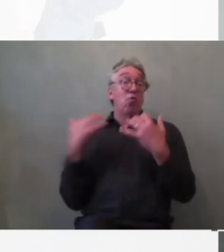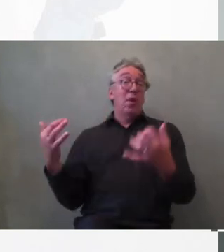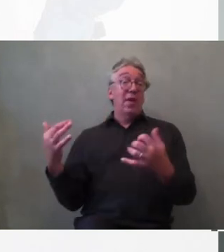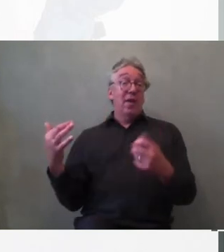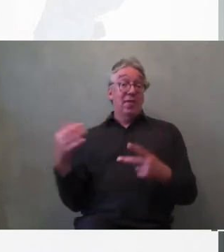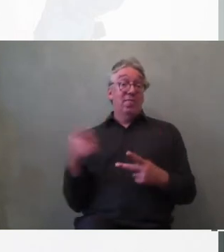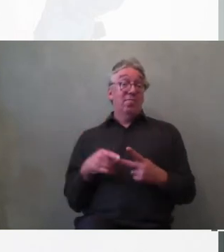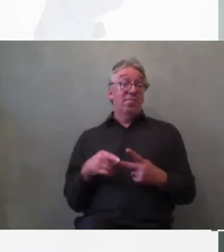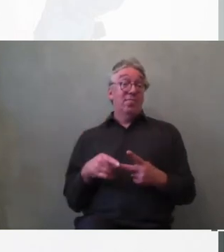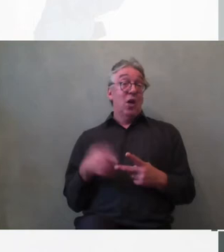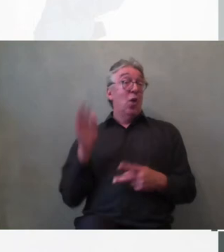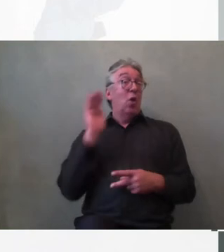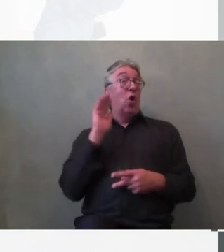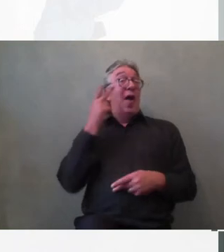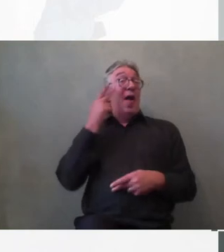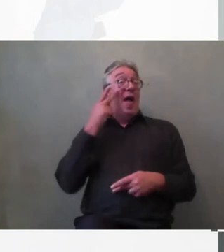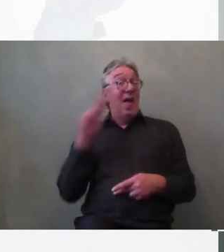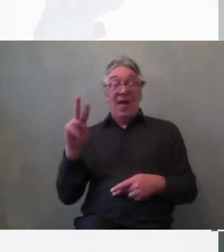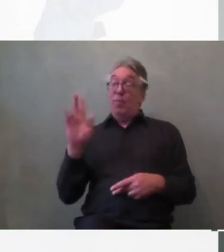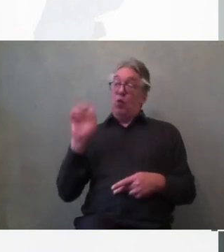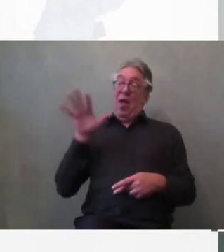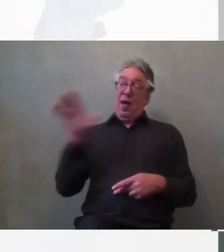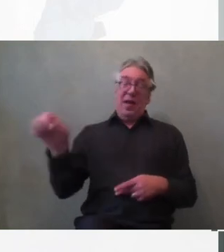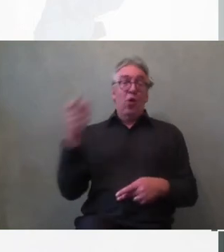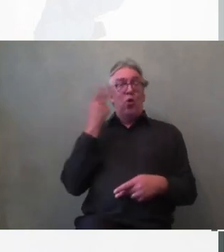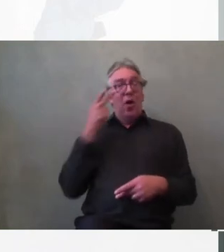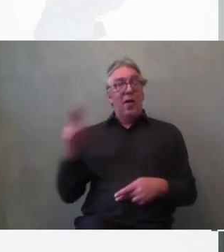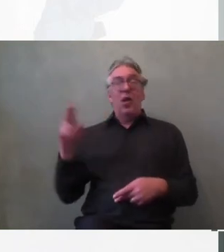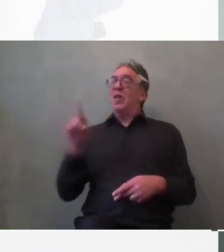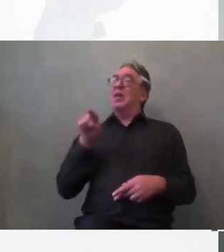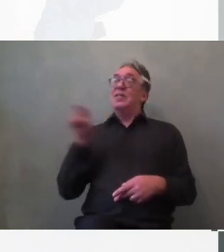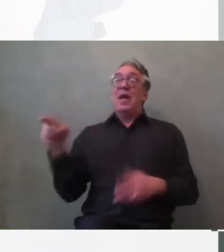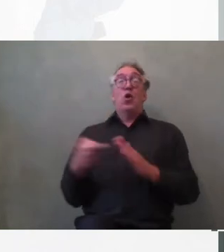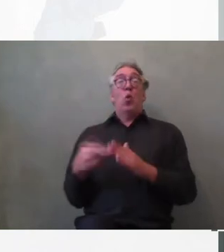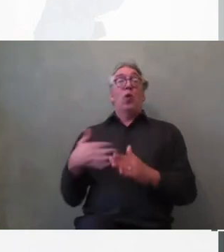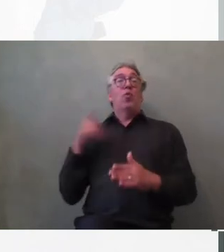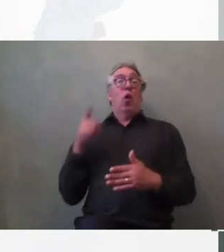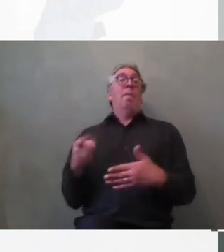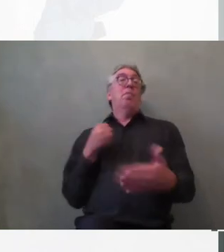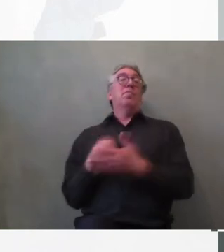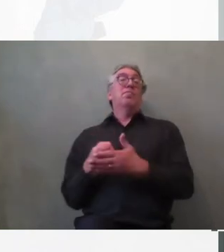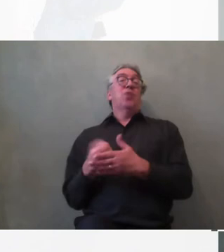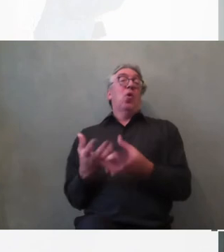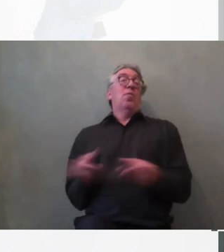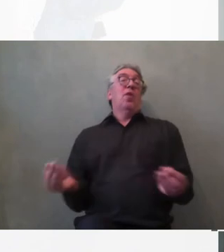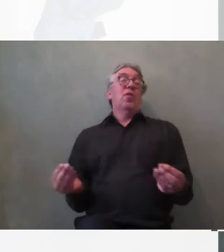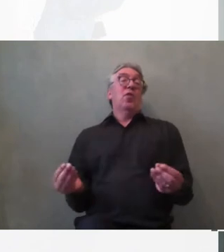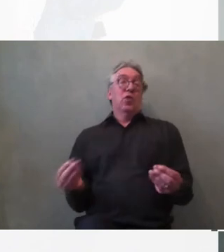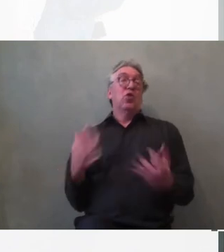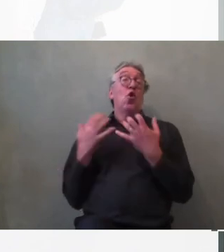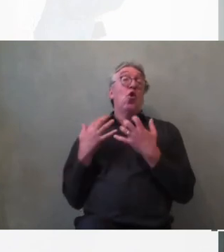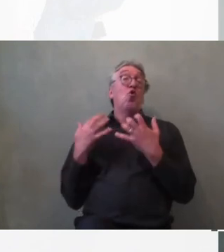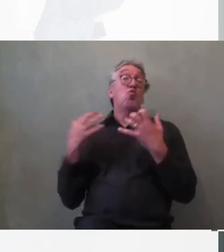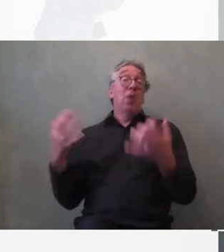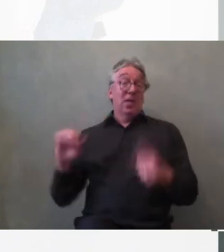zij nodig hebben om zichtbare en onzichtbare drempels weg te nemen. Publiek. is een partner in crime. Publiek